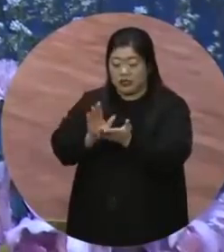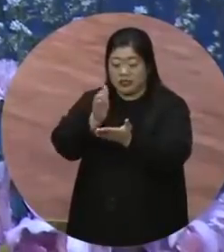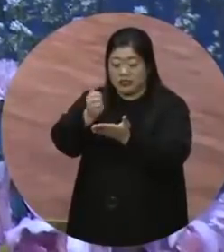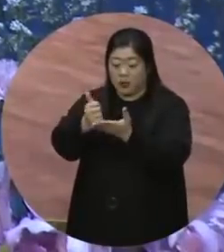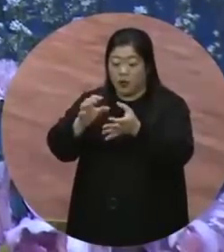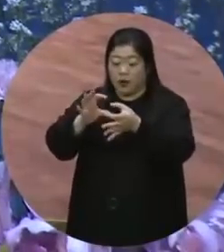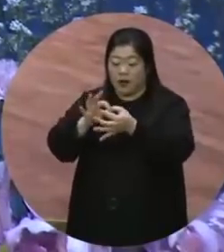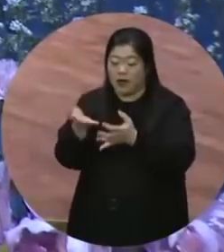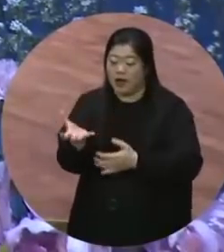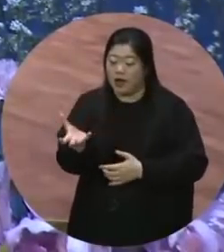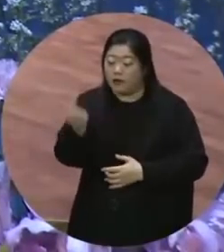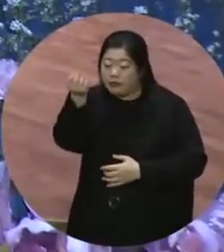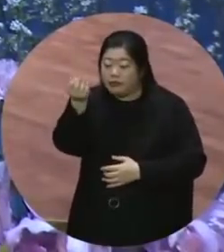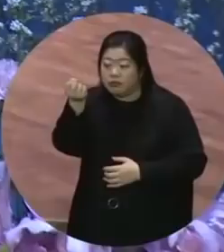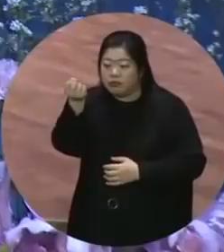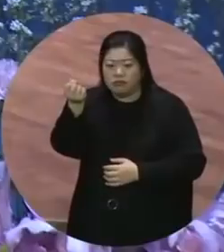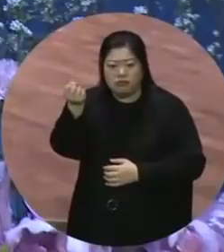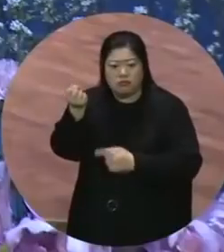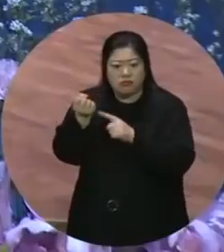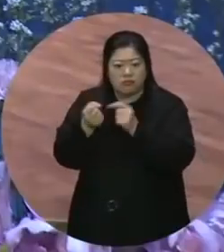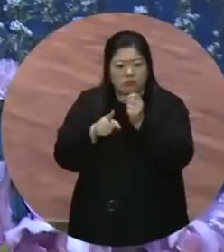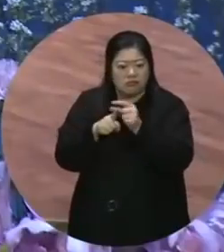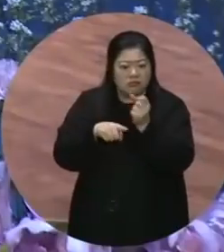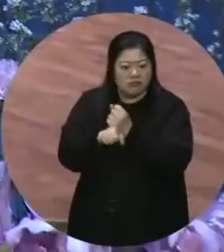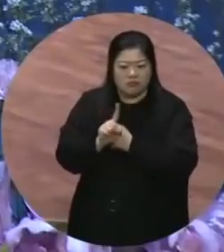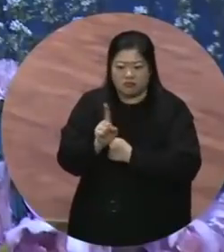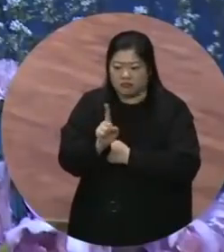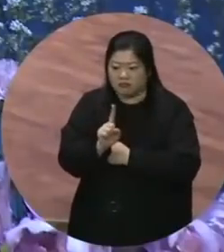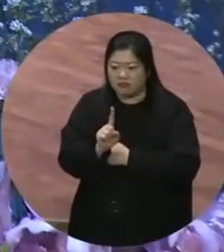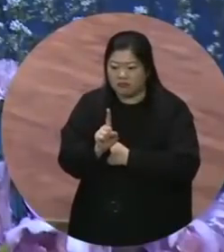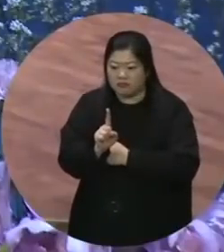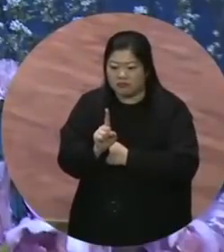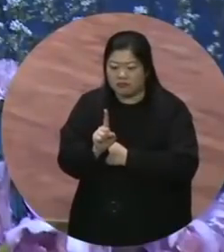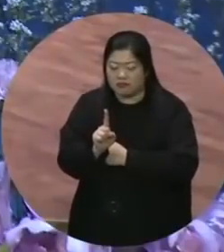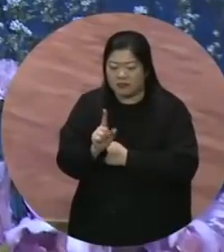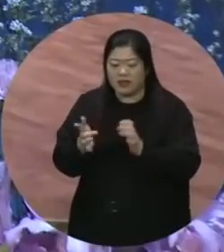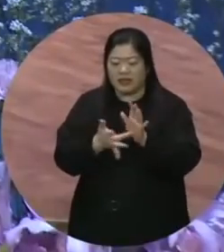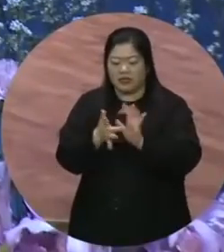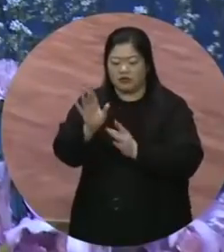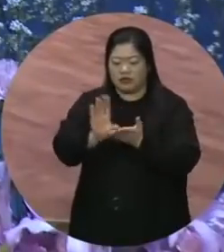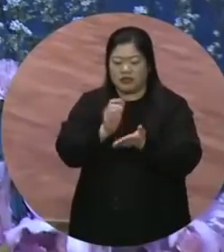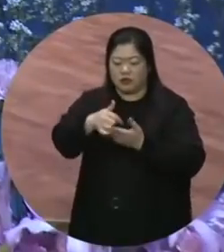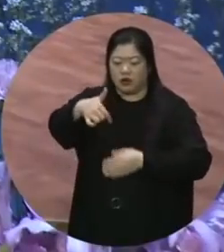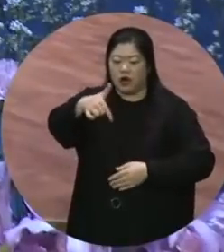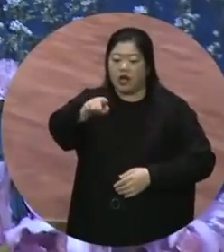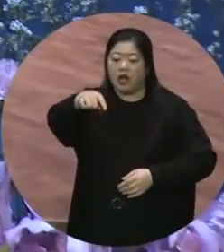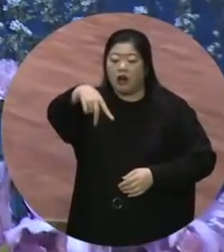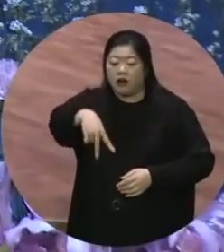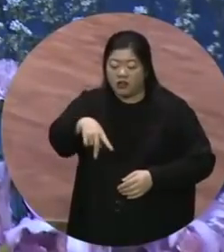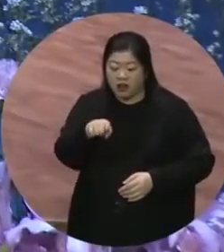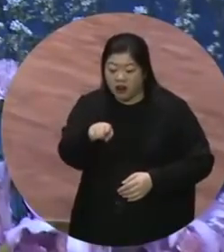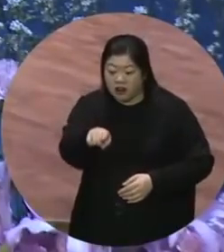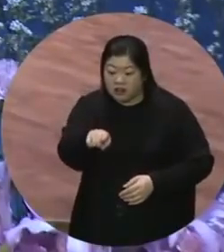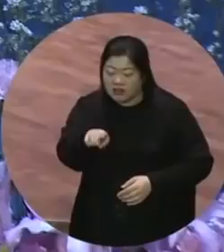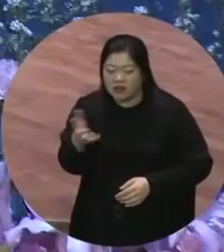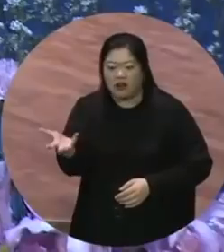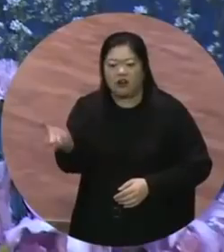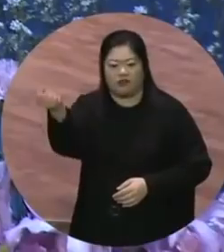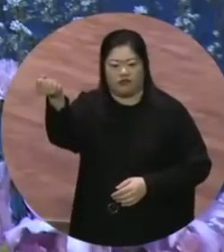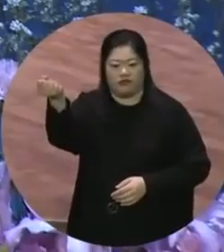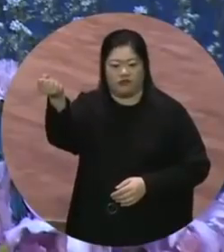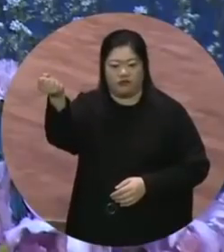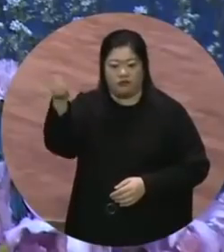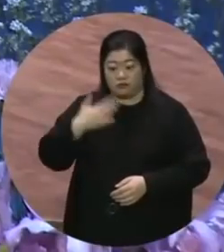무슨 뜻이에요? 예수 그리스도의 소유가 되었다는 겁니다. 예수 그리스도의 소유다 그런